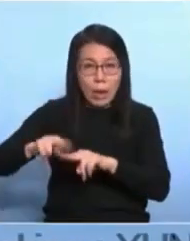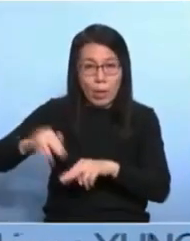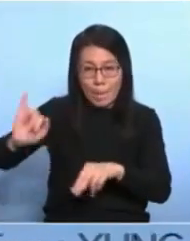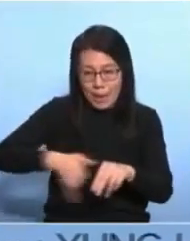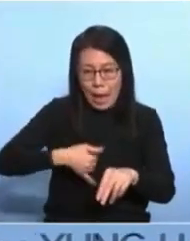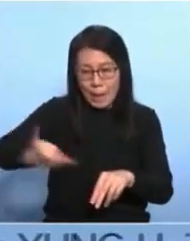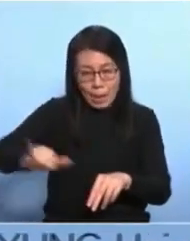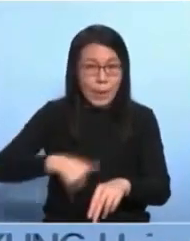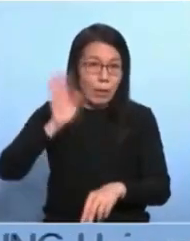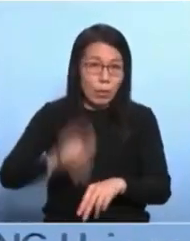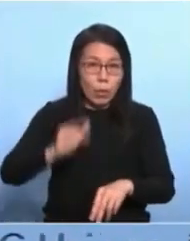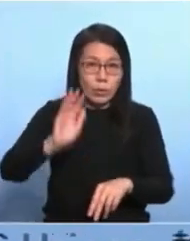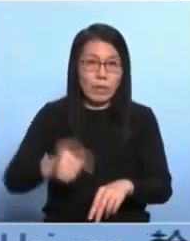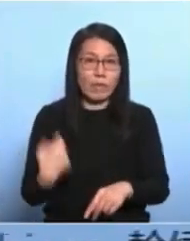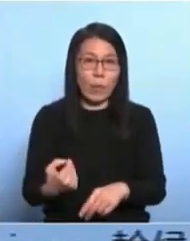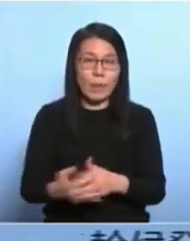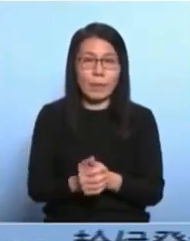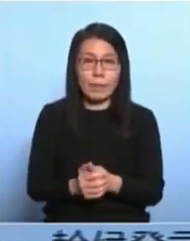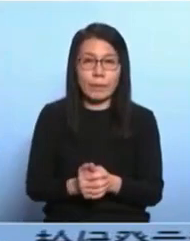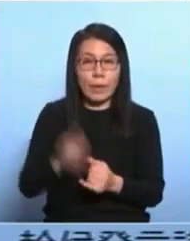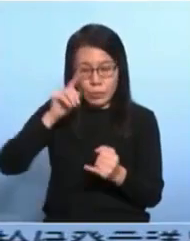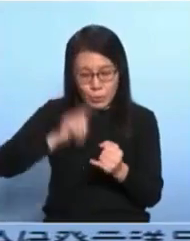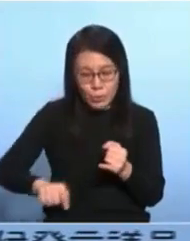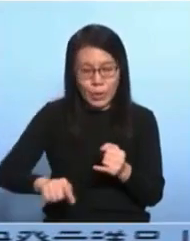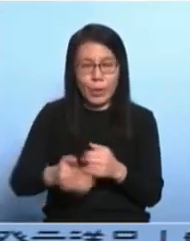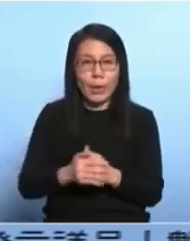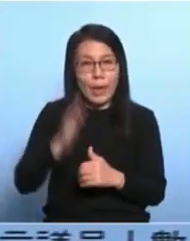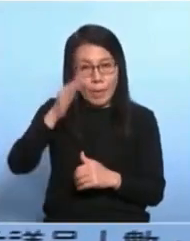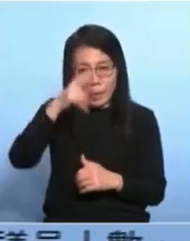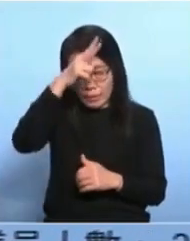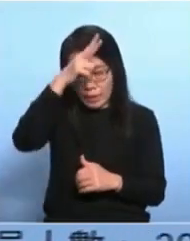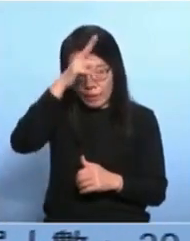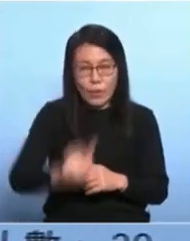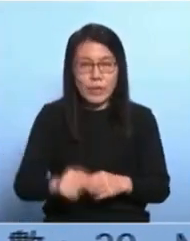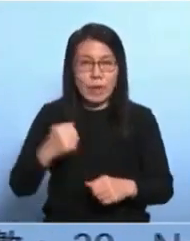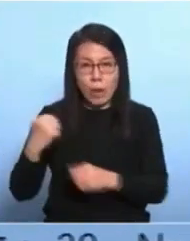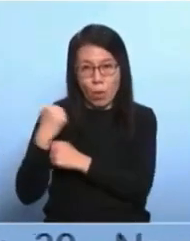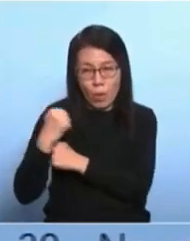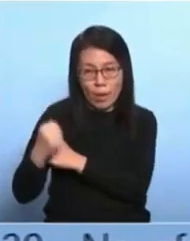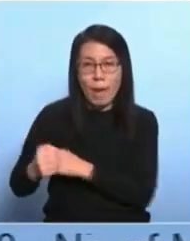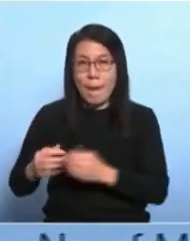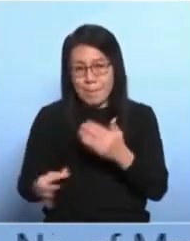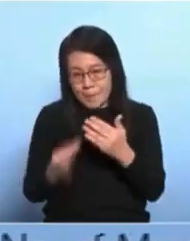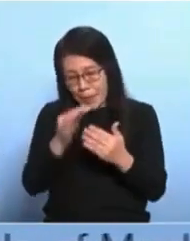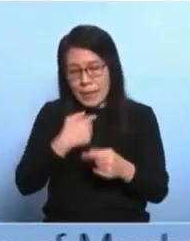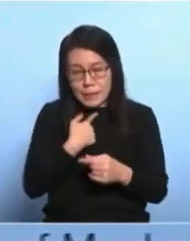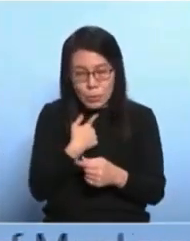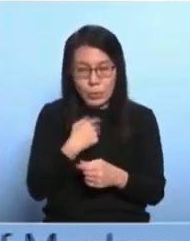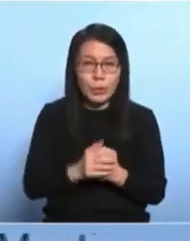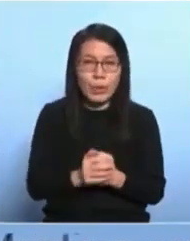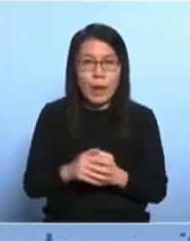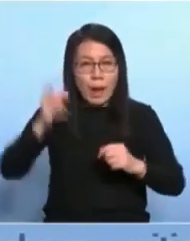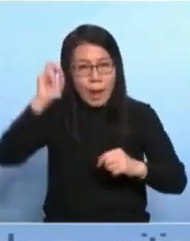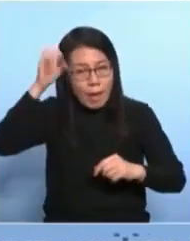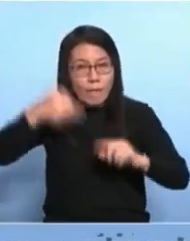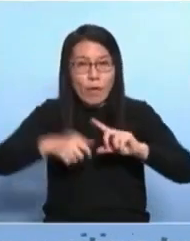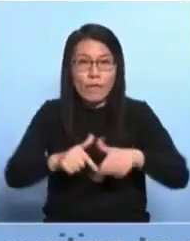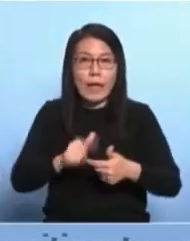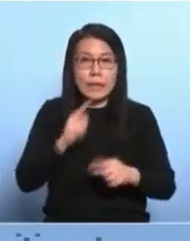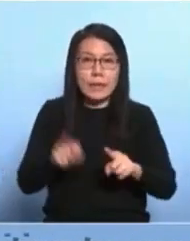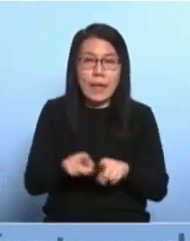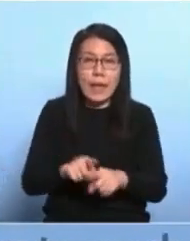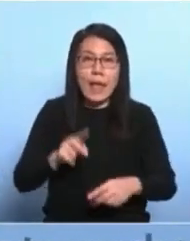訪兩地。所以總結而言，我們希望政府真的要積極地推進，做一些方法令到大家